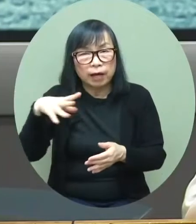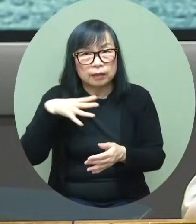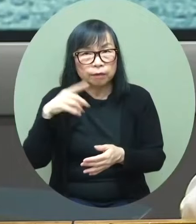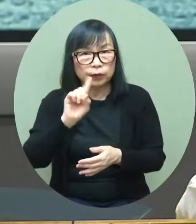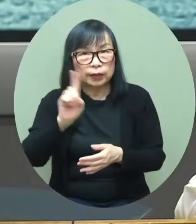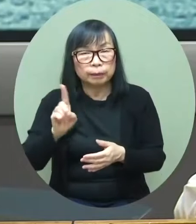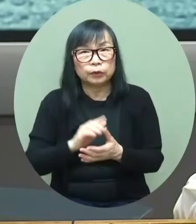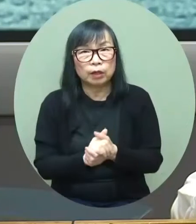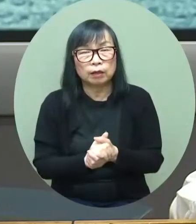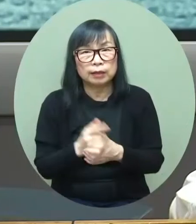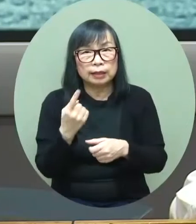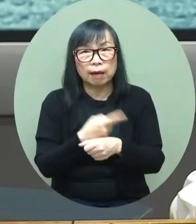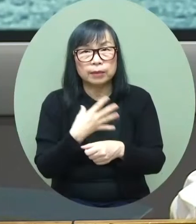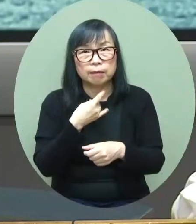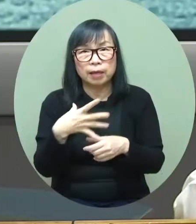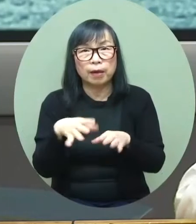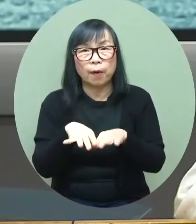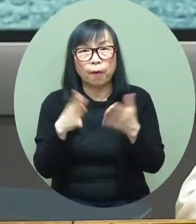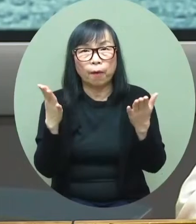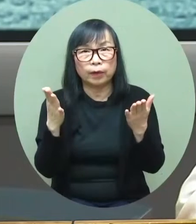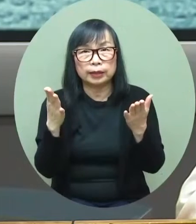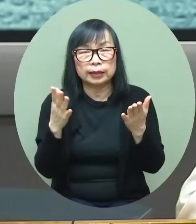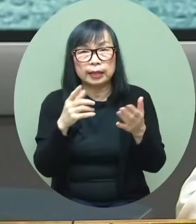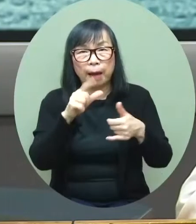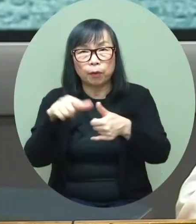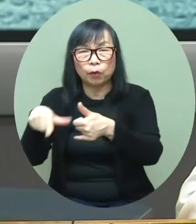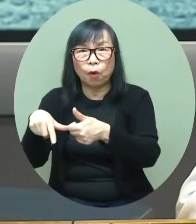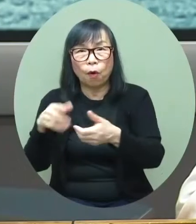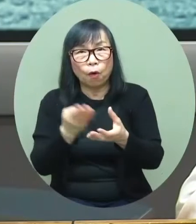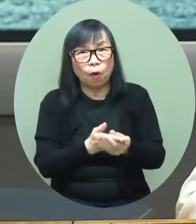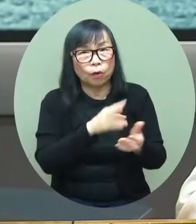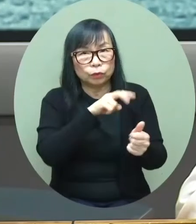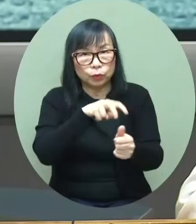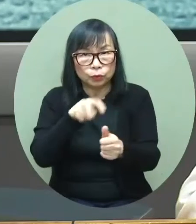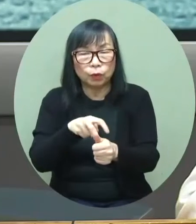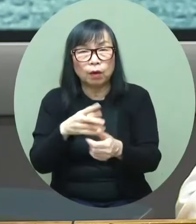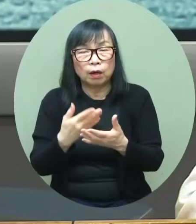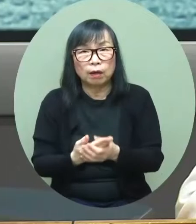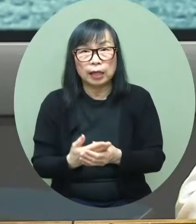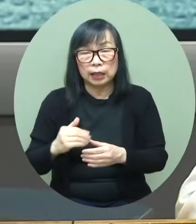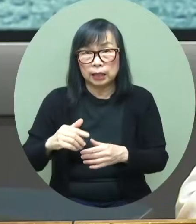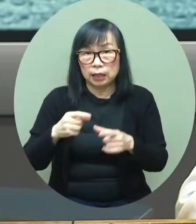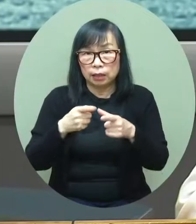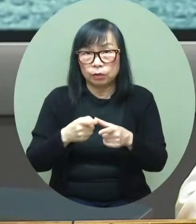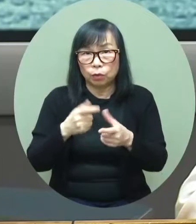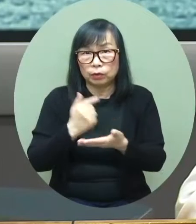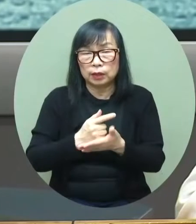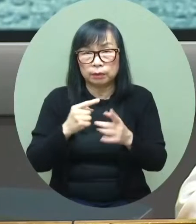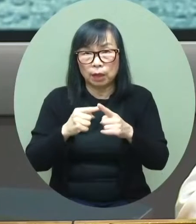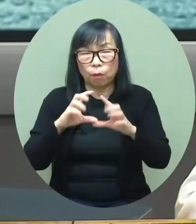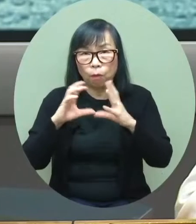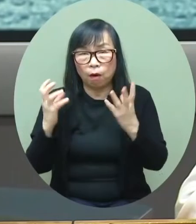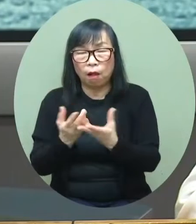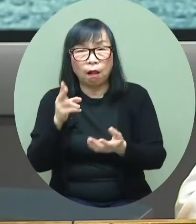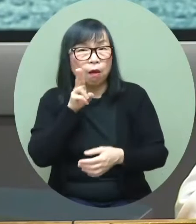哋暫時就未開啟呢啲即係每個個案嘅追蹤。咁但係喺一啲高重點人群入邊，例如